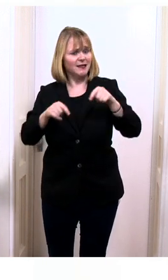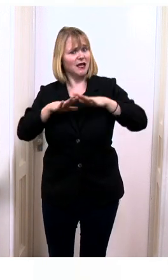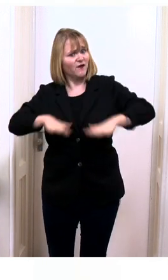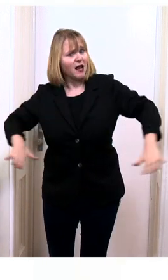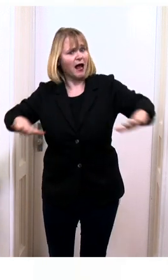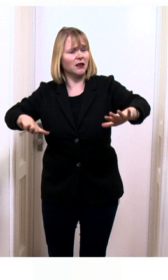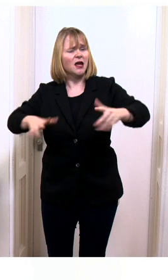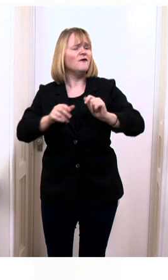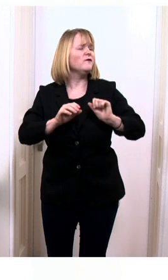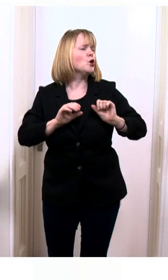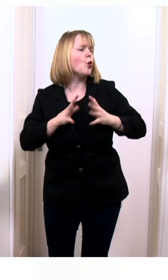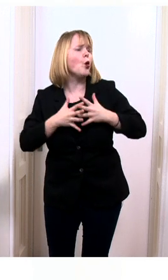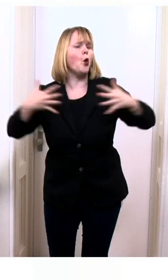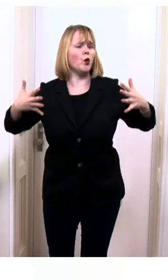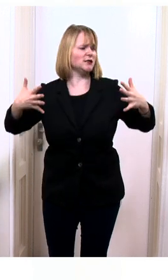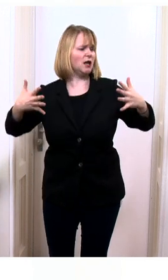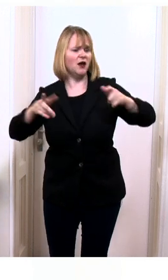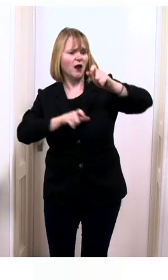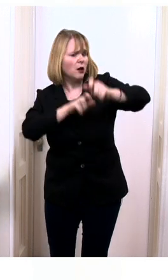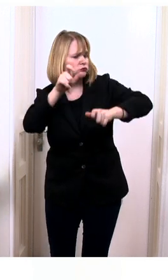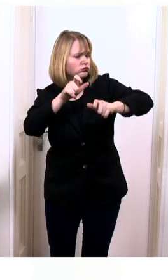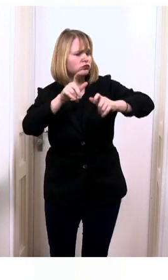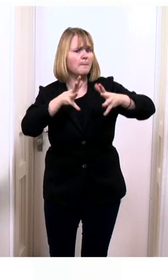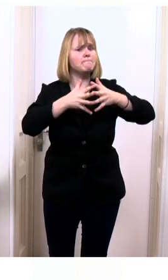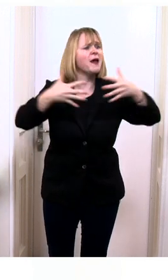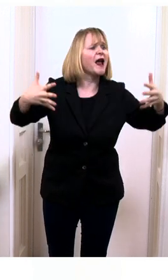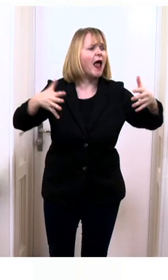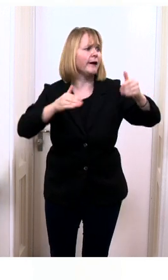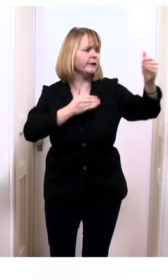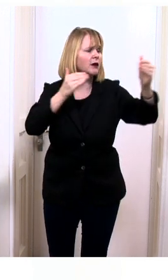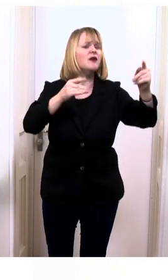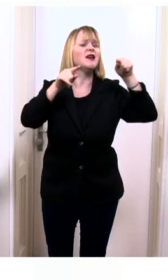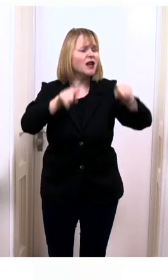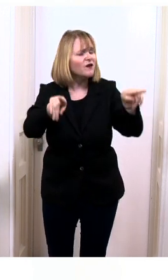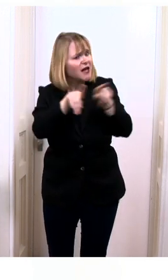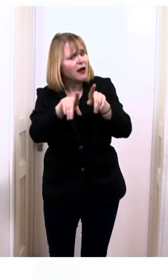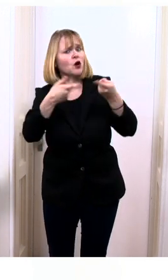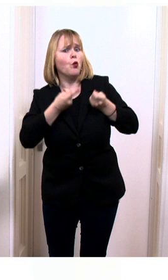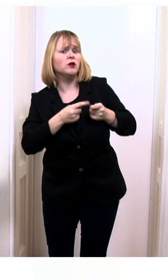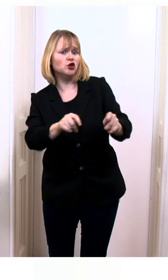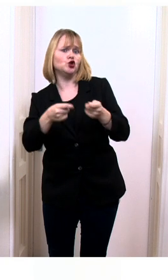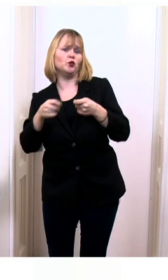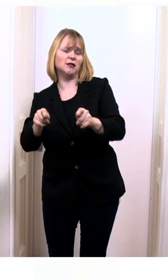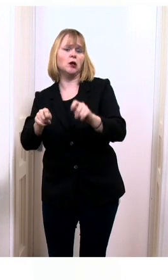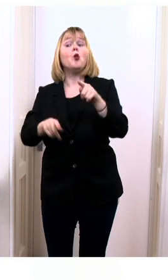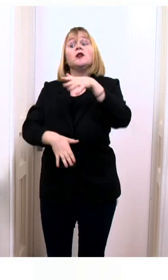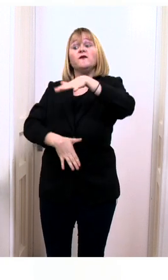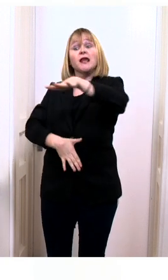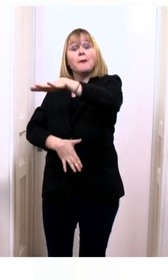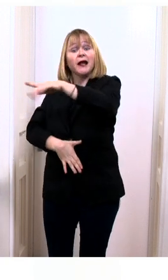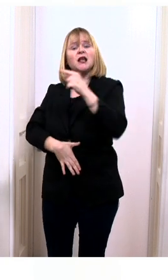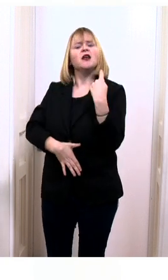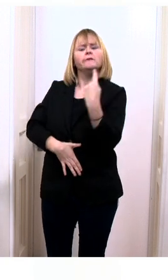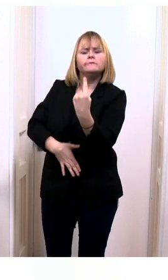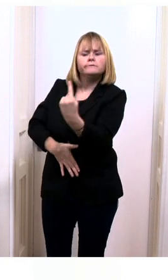große Mehrheit der betroffenen Betriebe nach dem gleichen Schema zu unterstützen. Die Gemeinden unterstützen dort individuell, wo